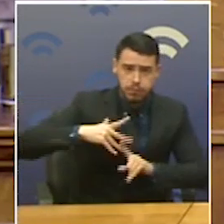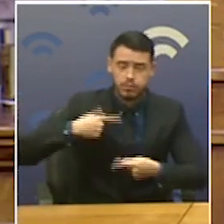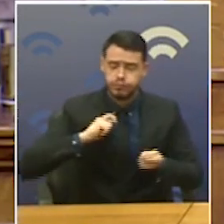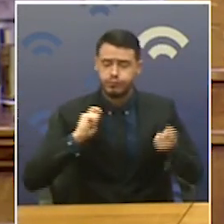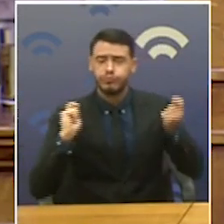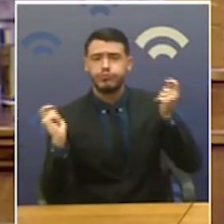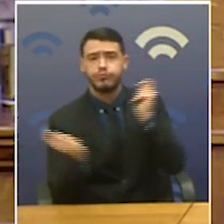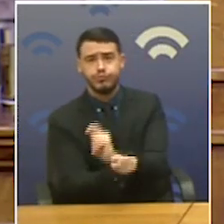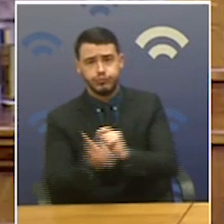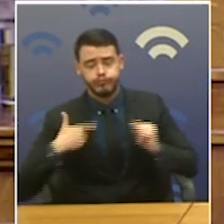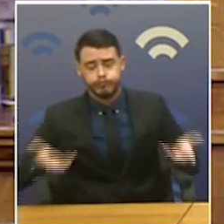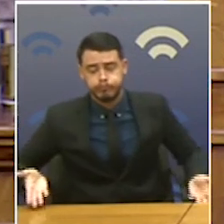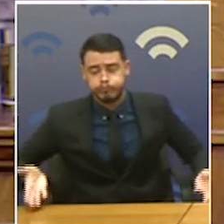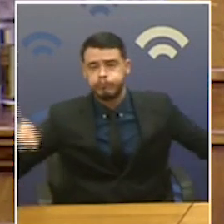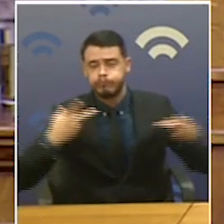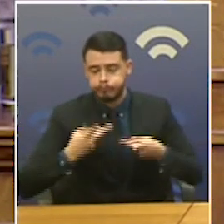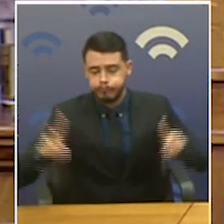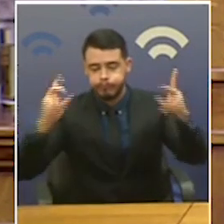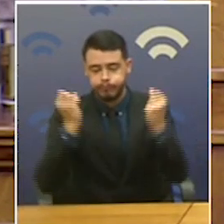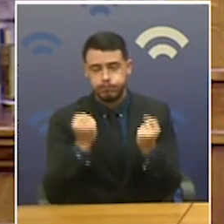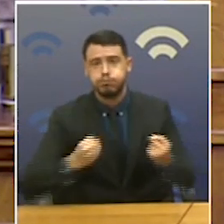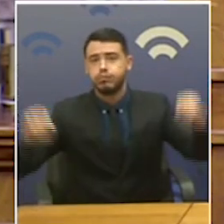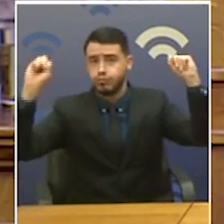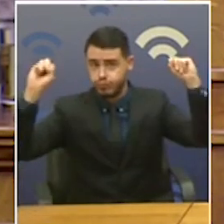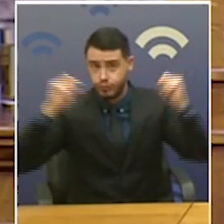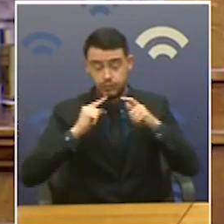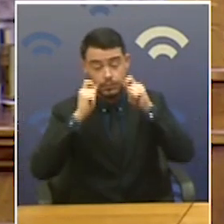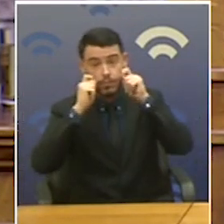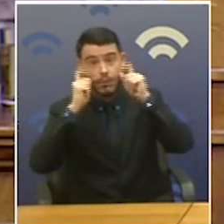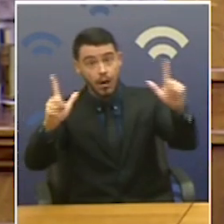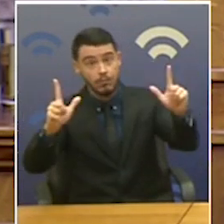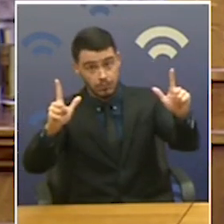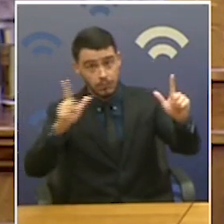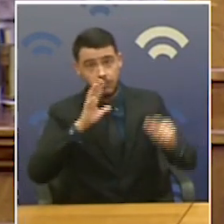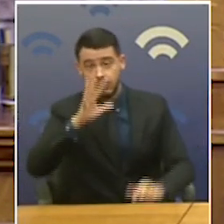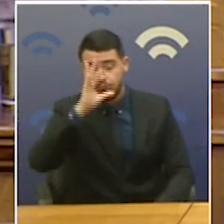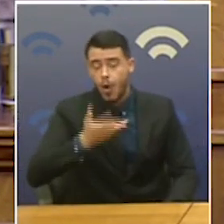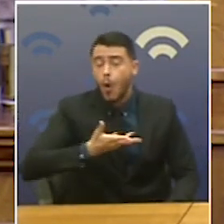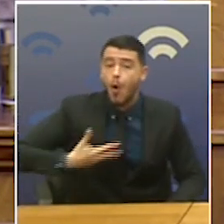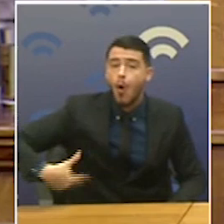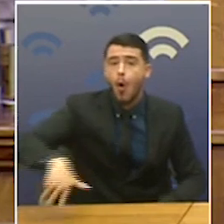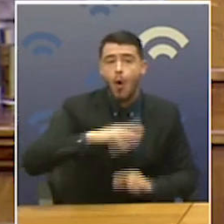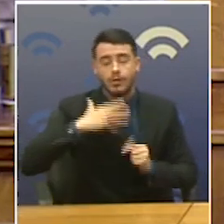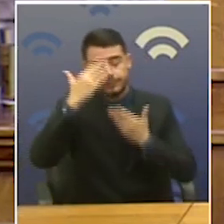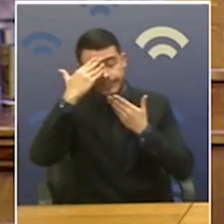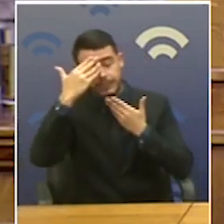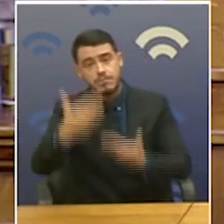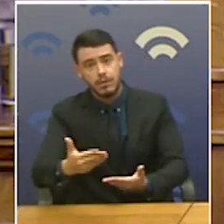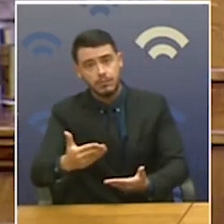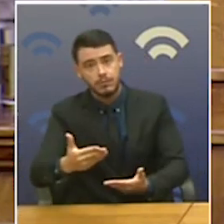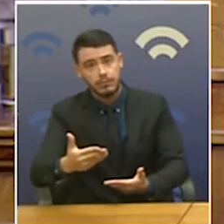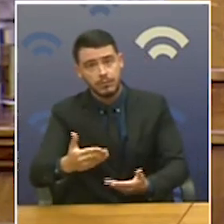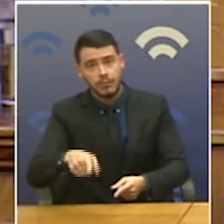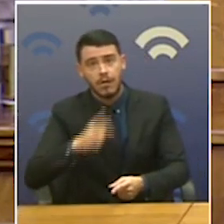και τελικά να απελευθερώνεται, και τιμητικό για όλους να συντηρεί τις